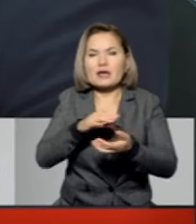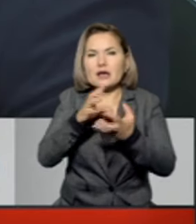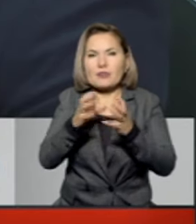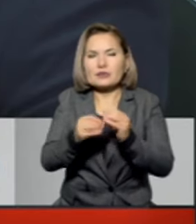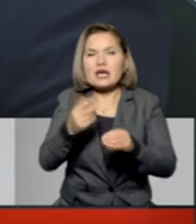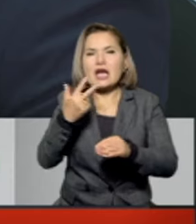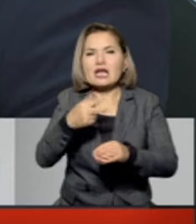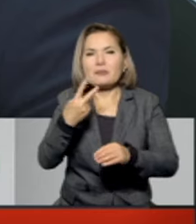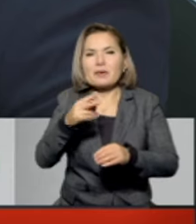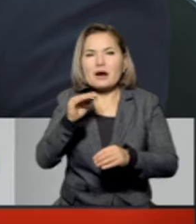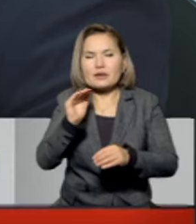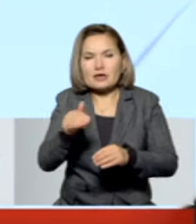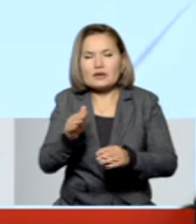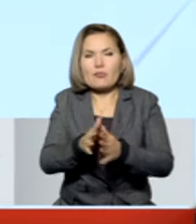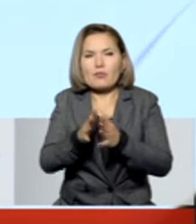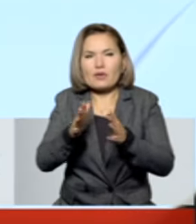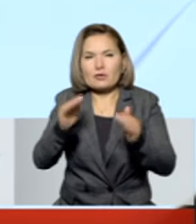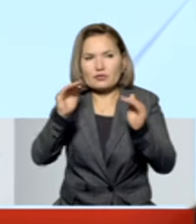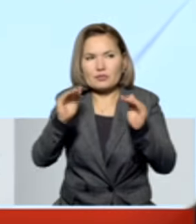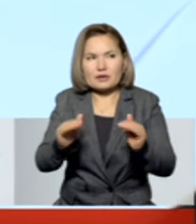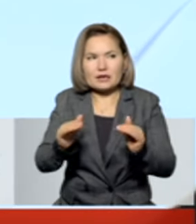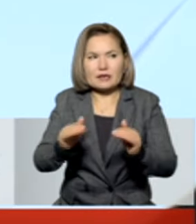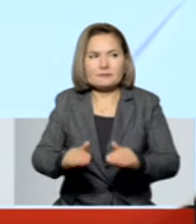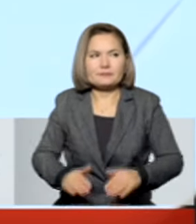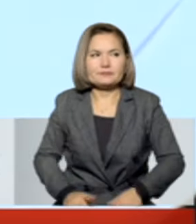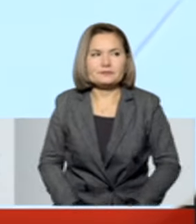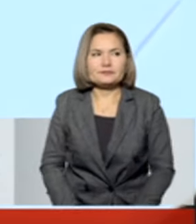олардың саны 32 мыңға дейін төмендеген.